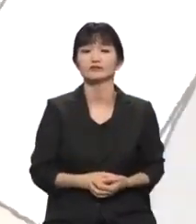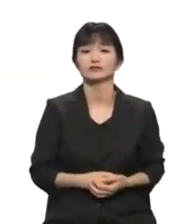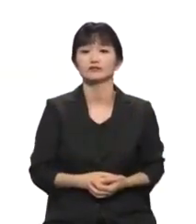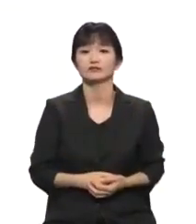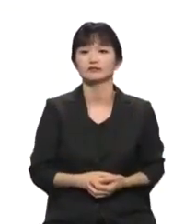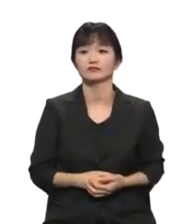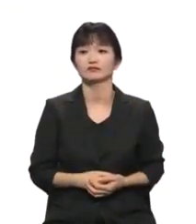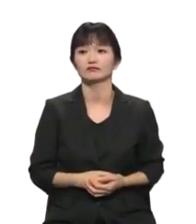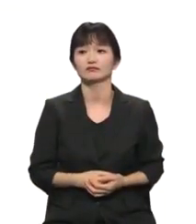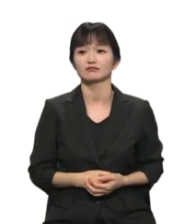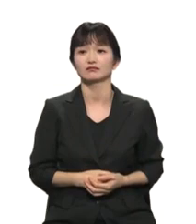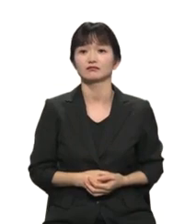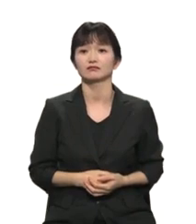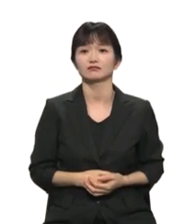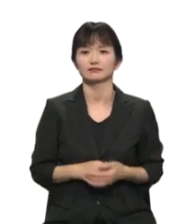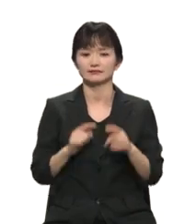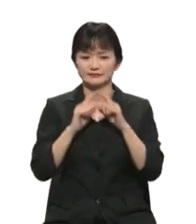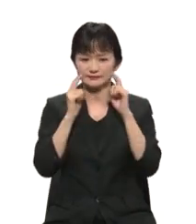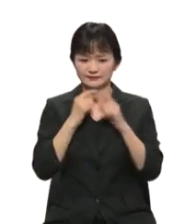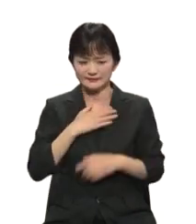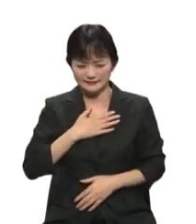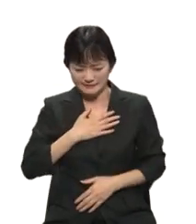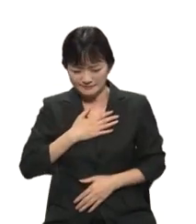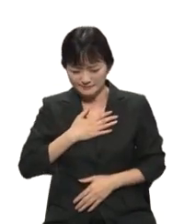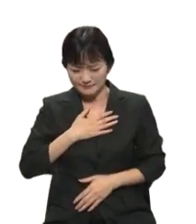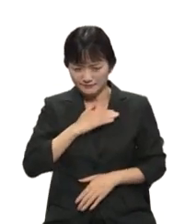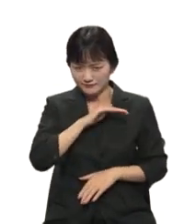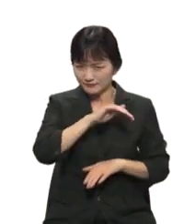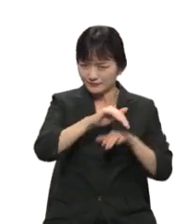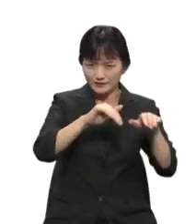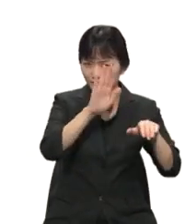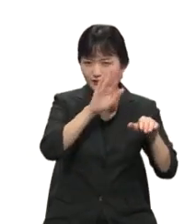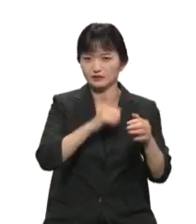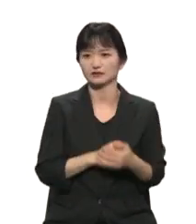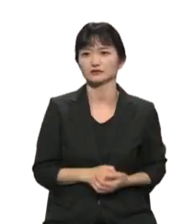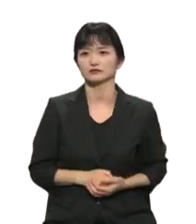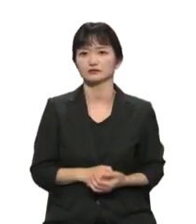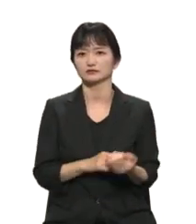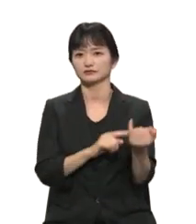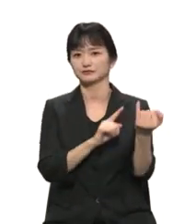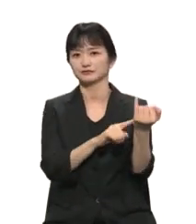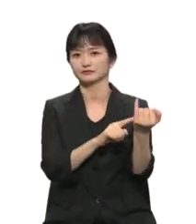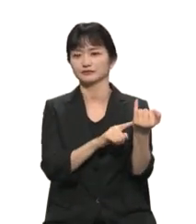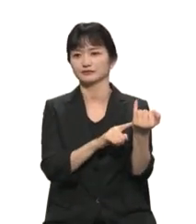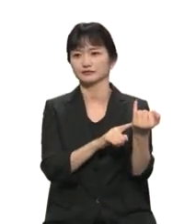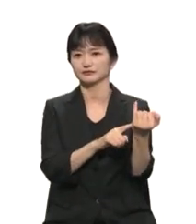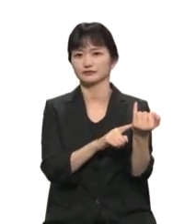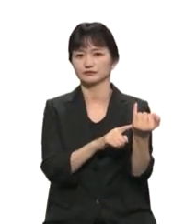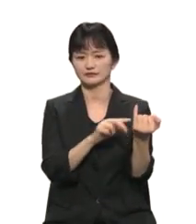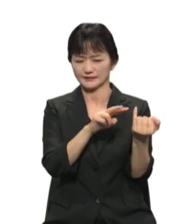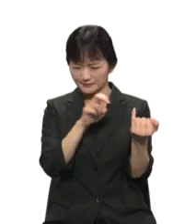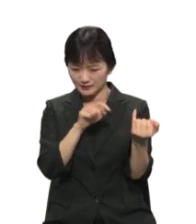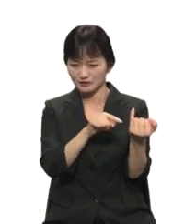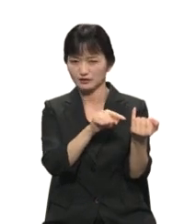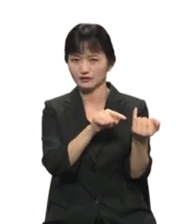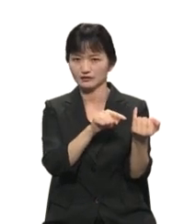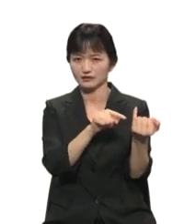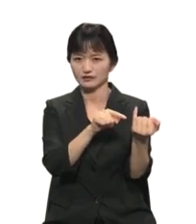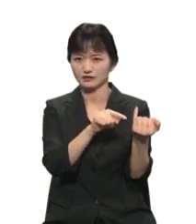그거를 이제 사적인 감정이 개입되면 안 되는 거고 그 사람이 아무리 그 뭐야 밉더라도